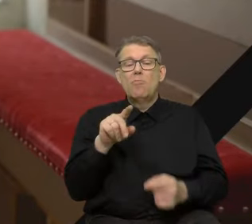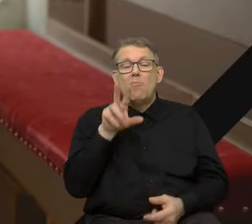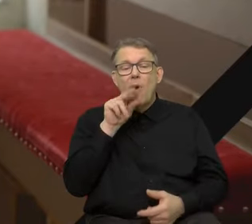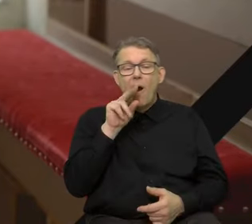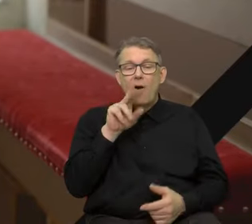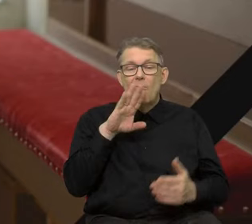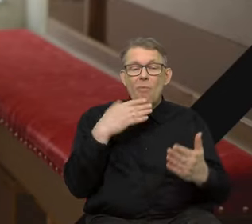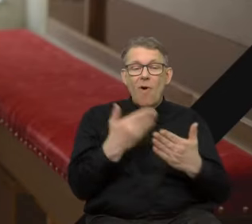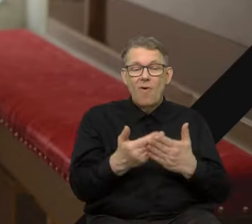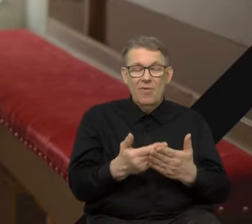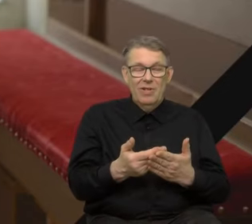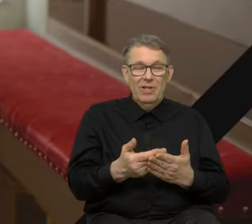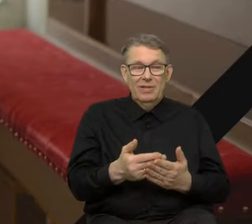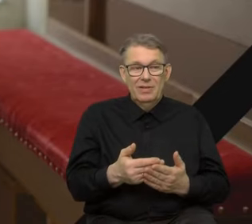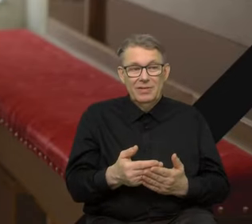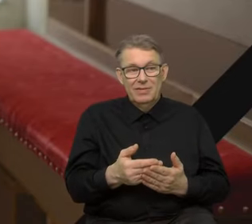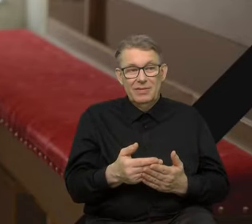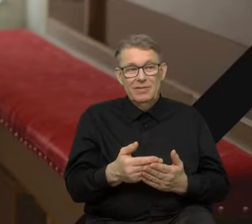świętej